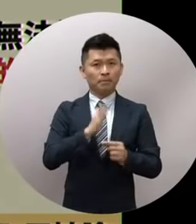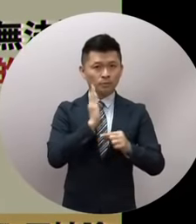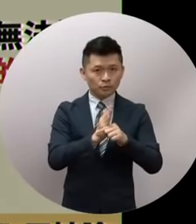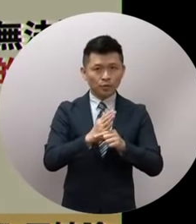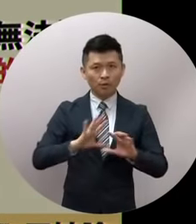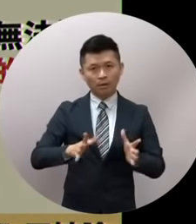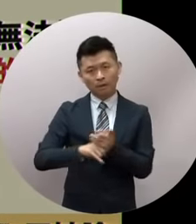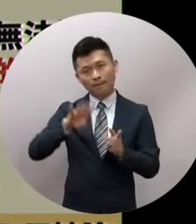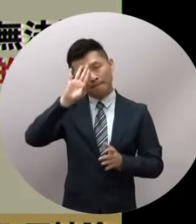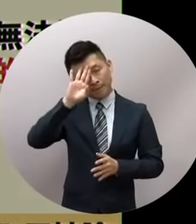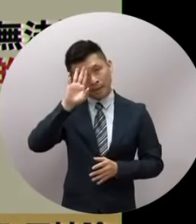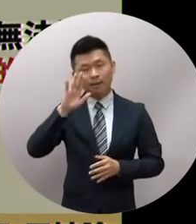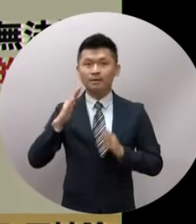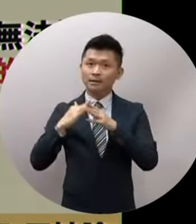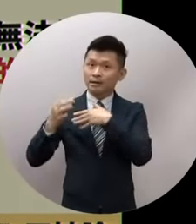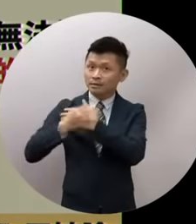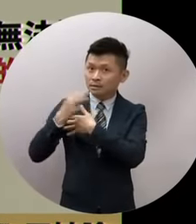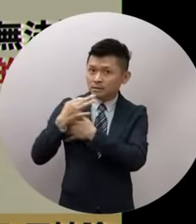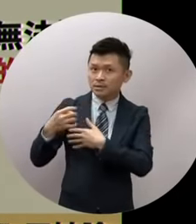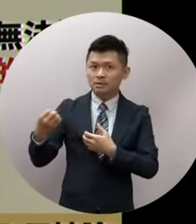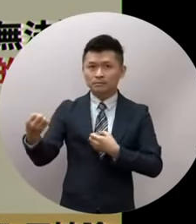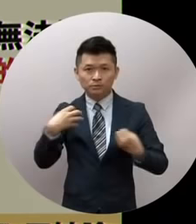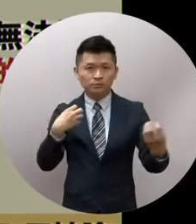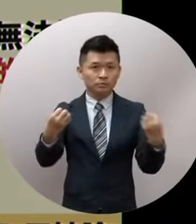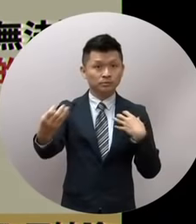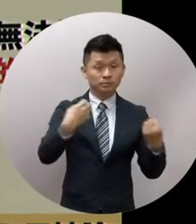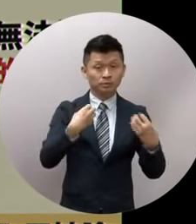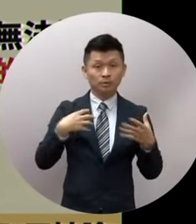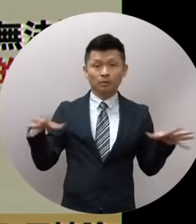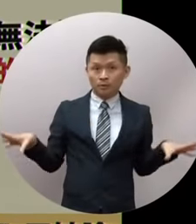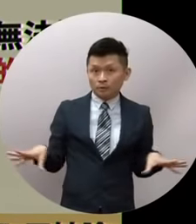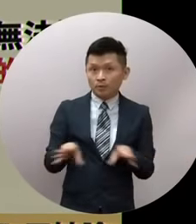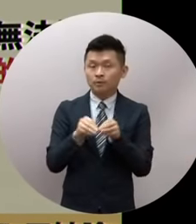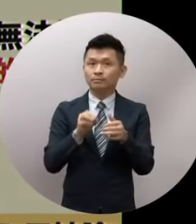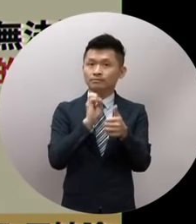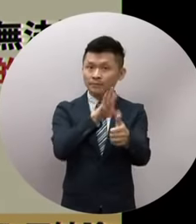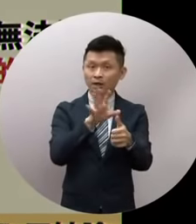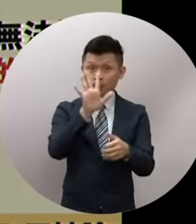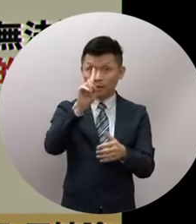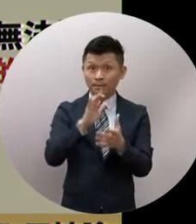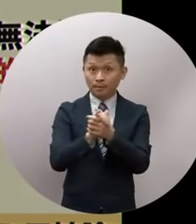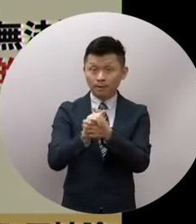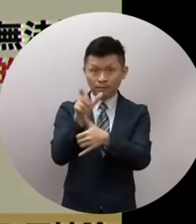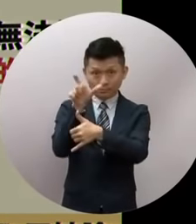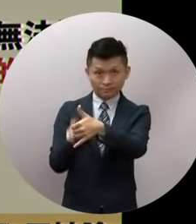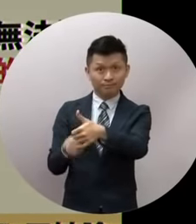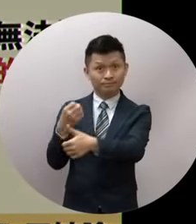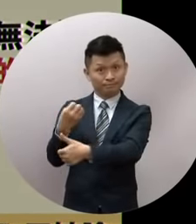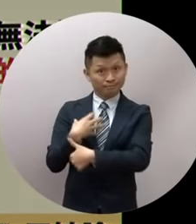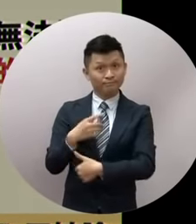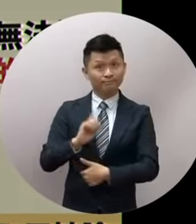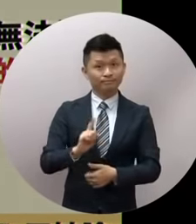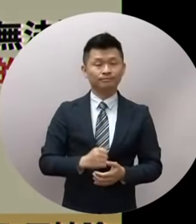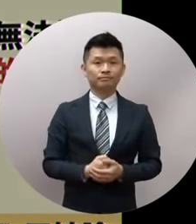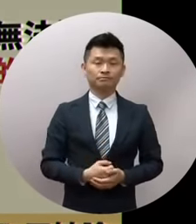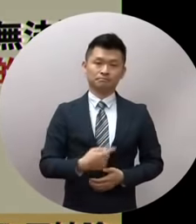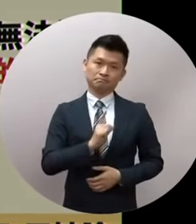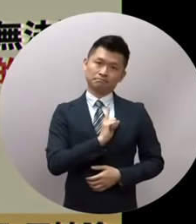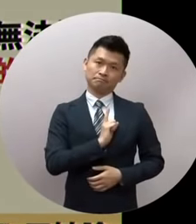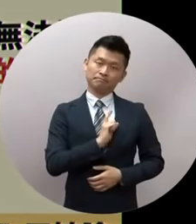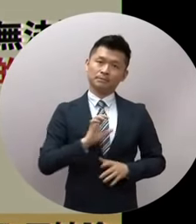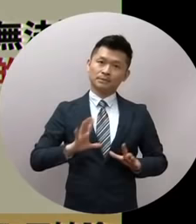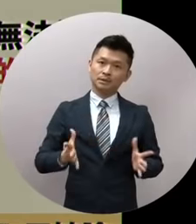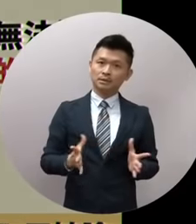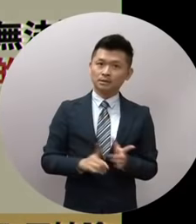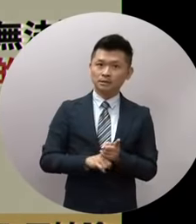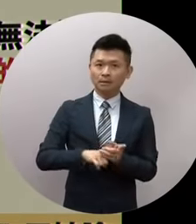为疾患者以及家属等等他们的声音和意见。那在这边想跟您分享的是说，曾经有一位朋友他的分享是这样子说的，他自己本身是一个